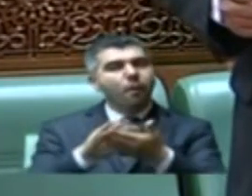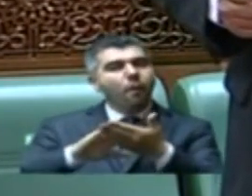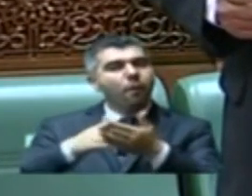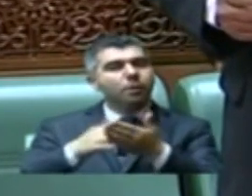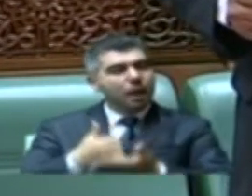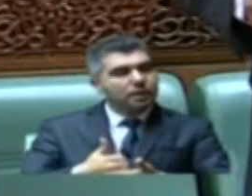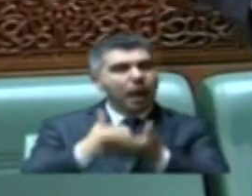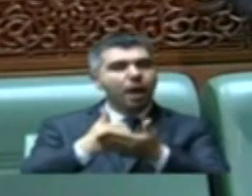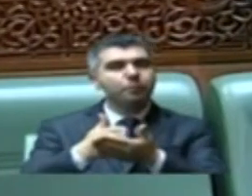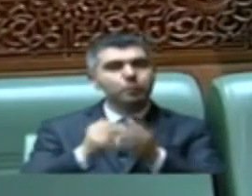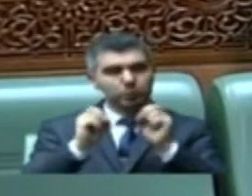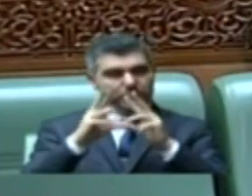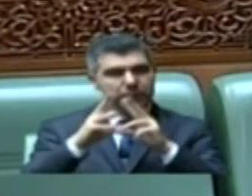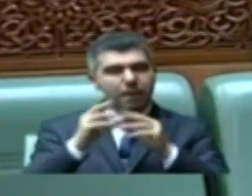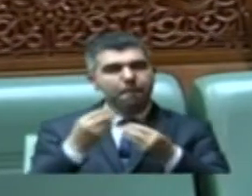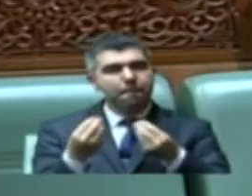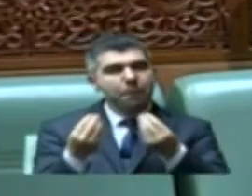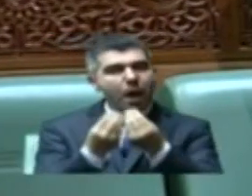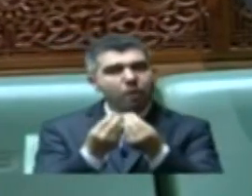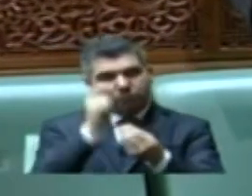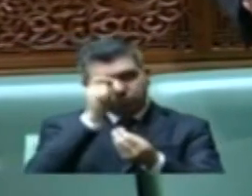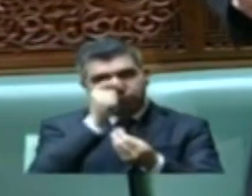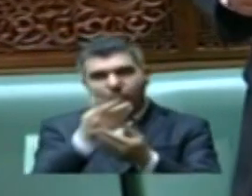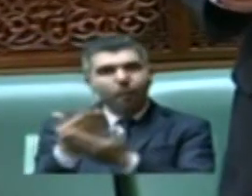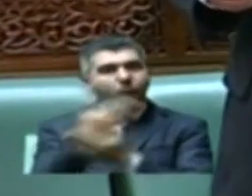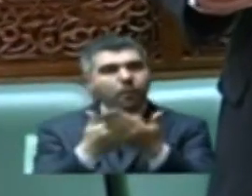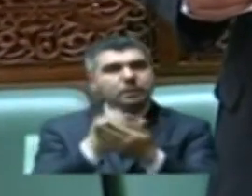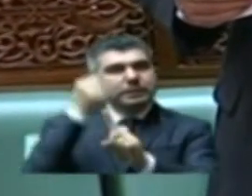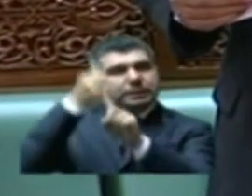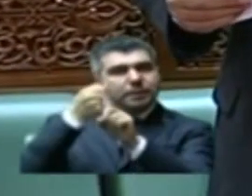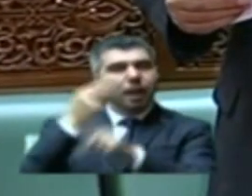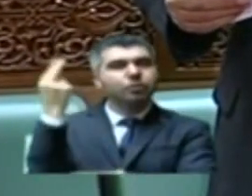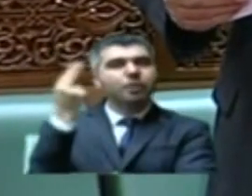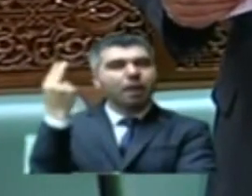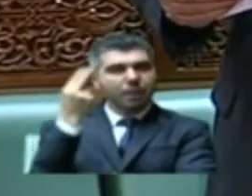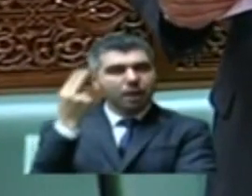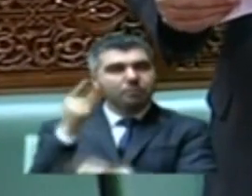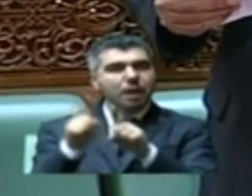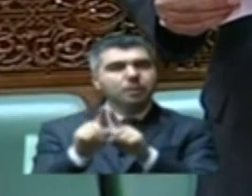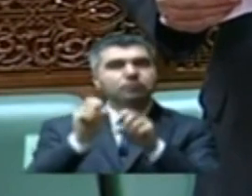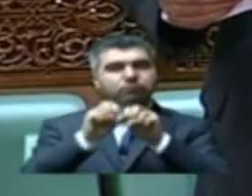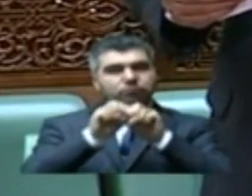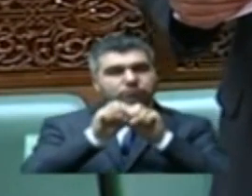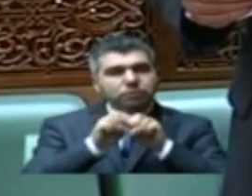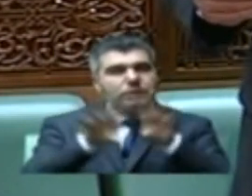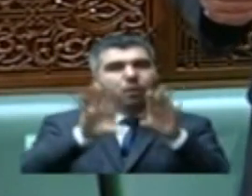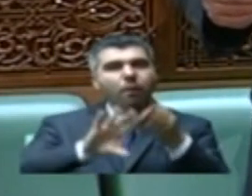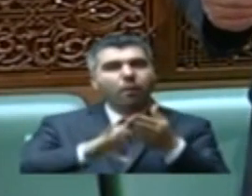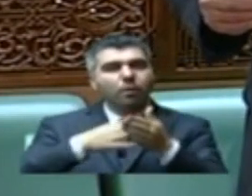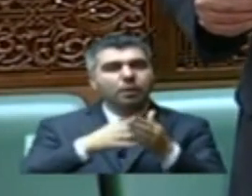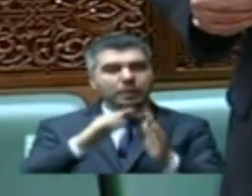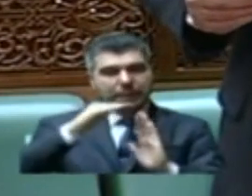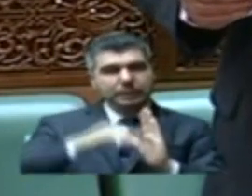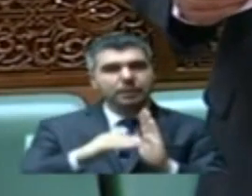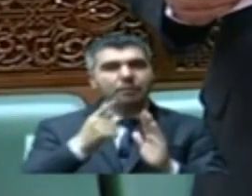إصلاحية تستهدف لارتقاء المنظومة التعليمية، خاصة فيما يتعلق بإجبارية وتعميم التمدرس منذ سن